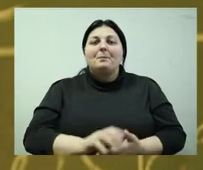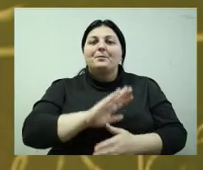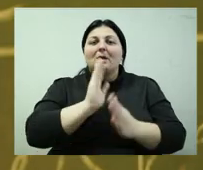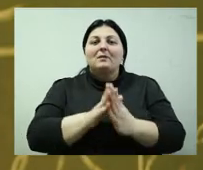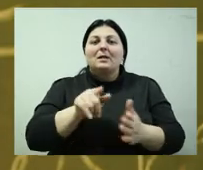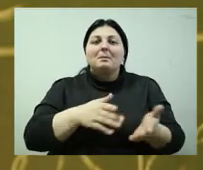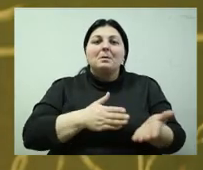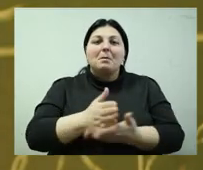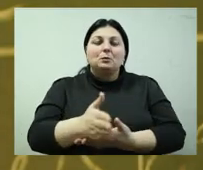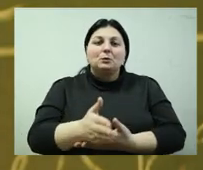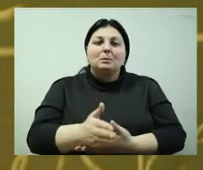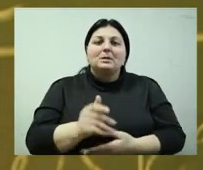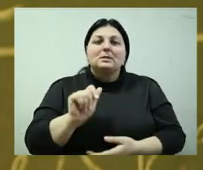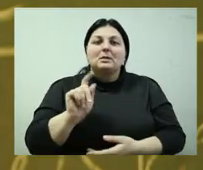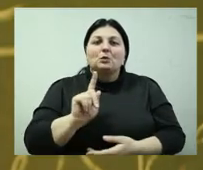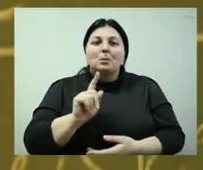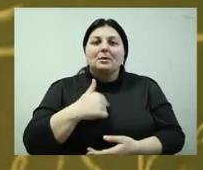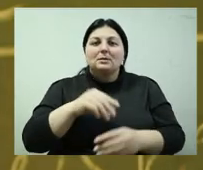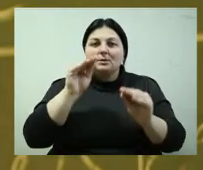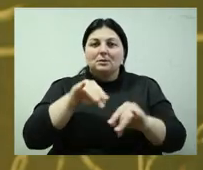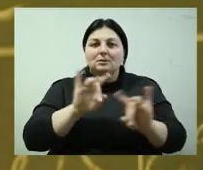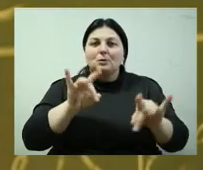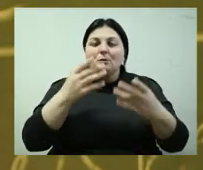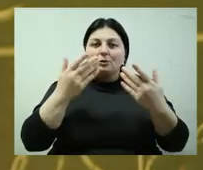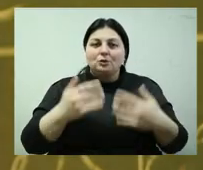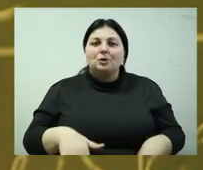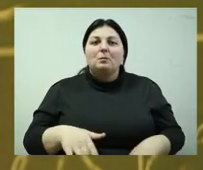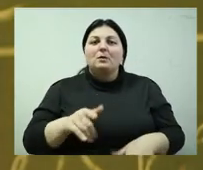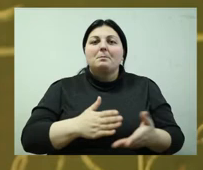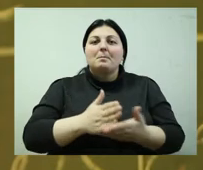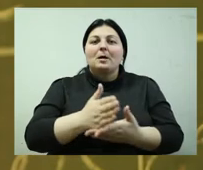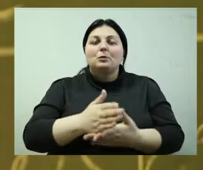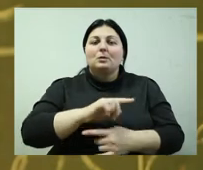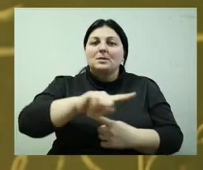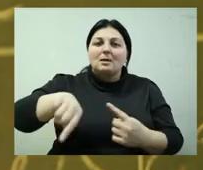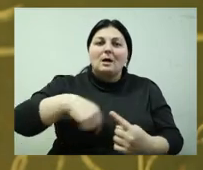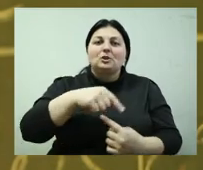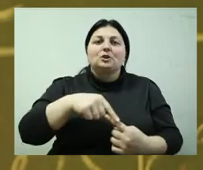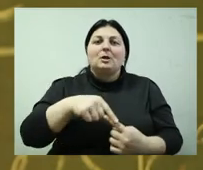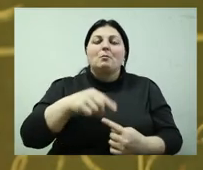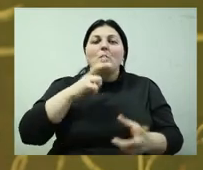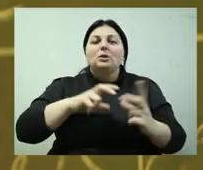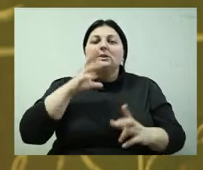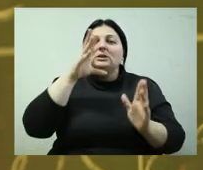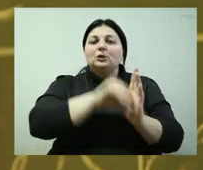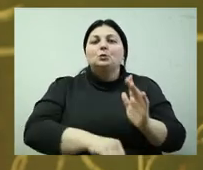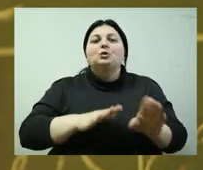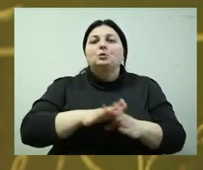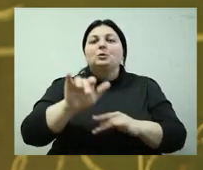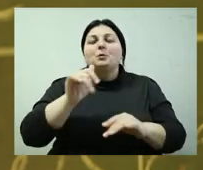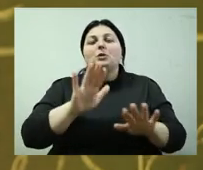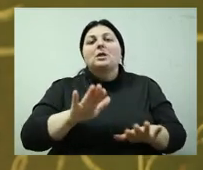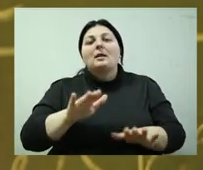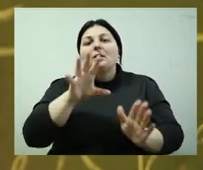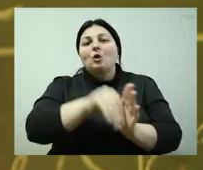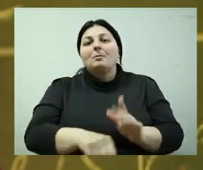იმ მიმართულებაზე, რომელიც ჩამოთვალეთ, მიმართულების გარშემო ინსტიტუტში სრულდება როგორც